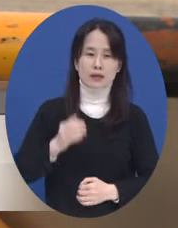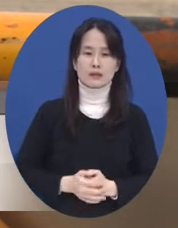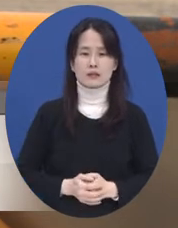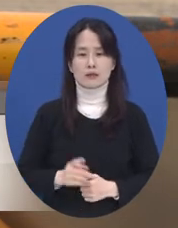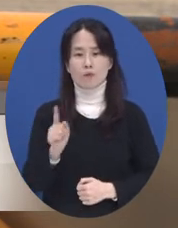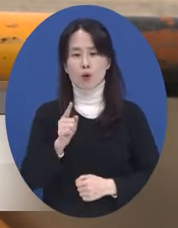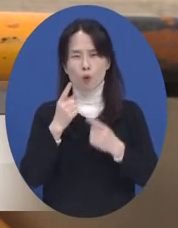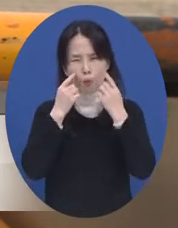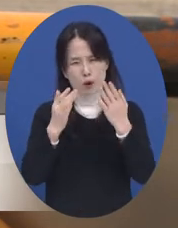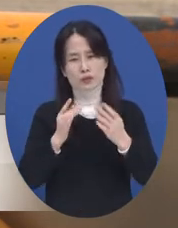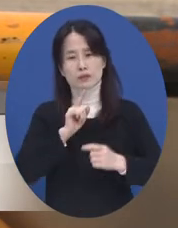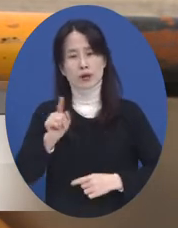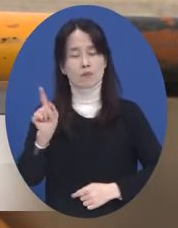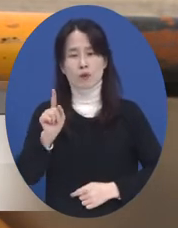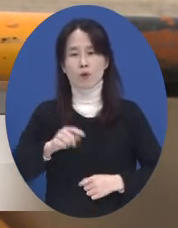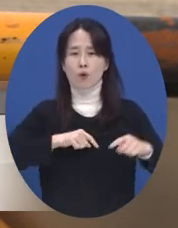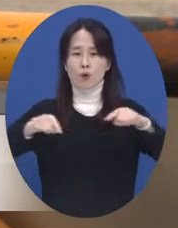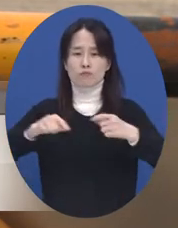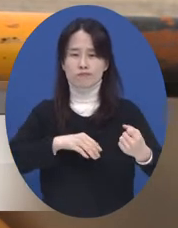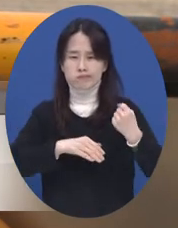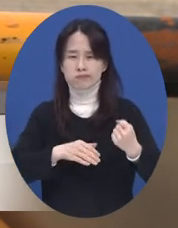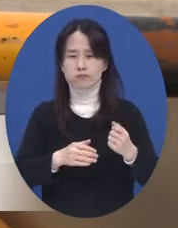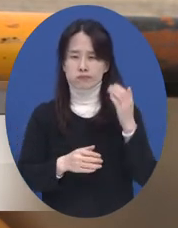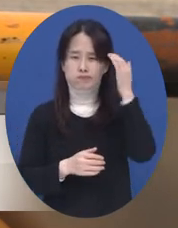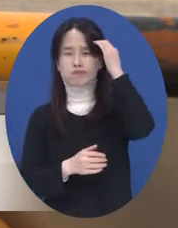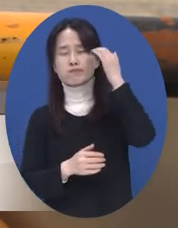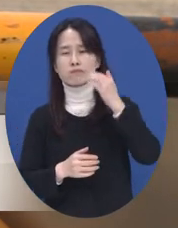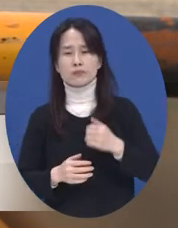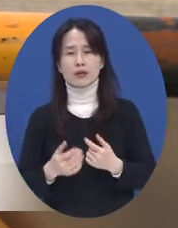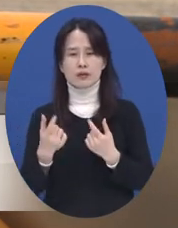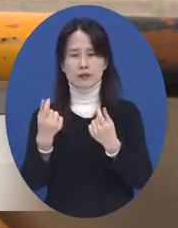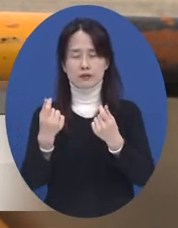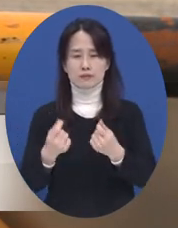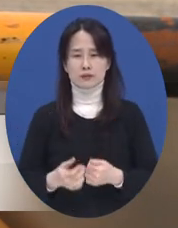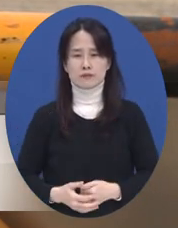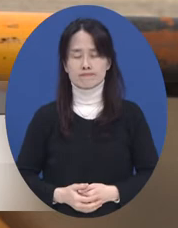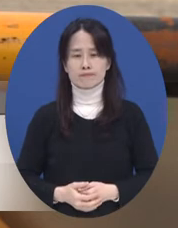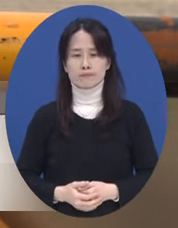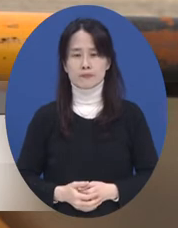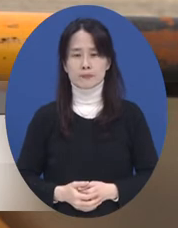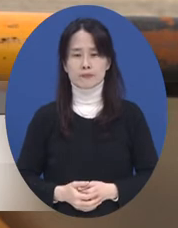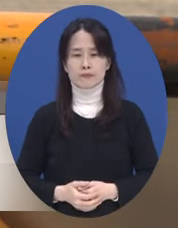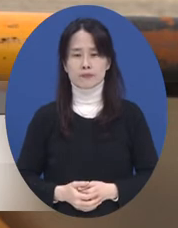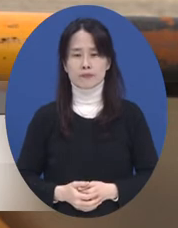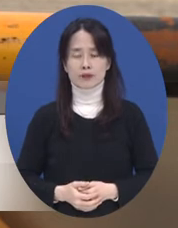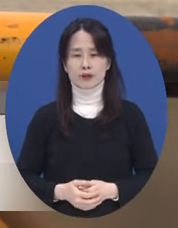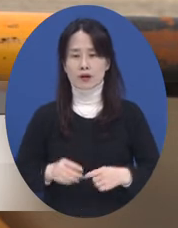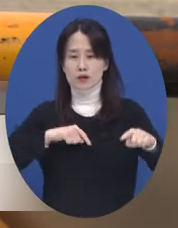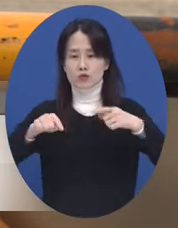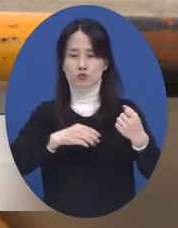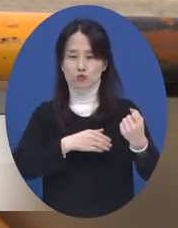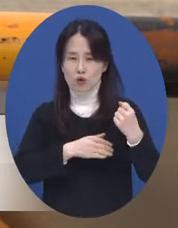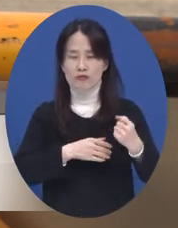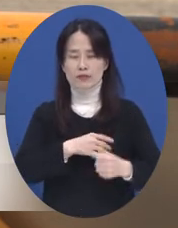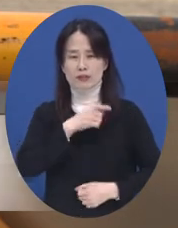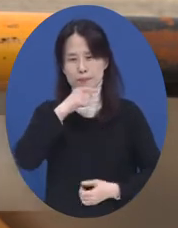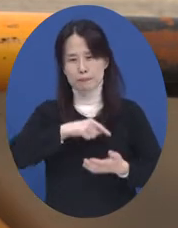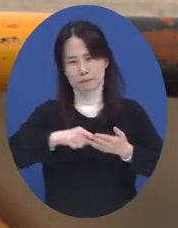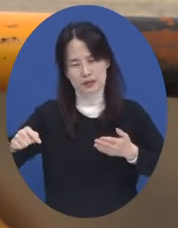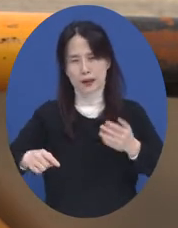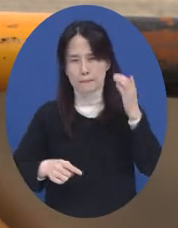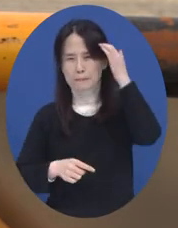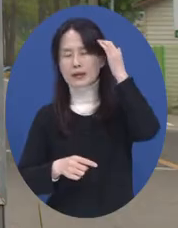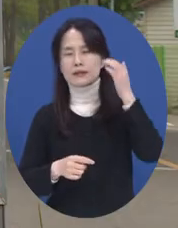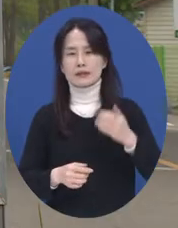오가는 것을 방해하는 것을 분명하게 말씀드려서 주권